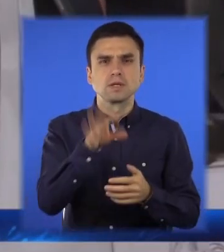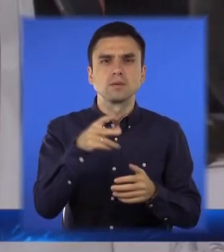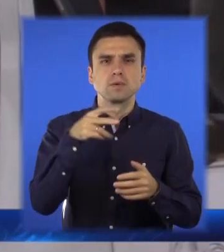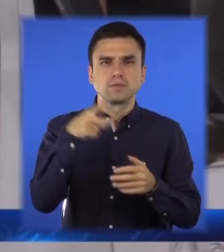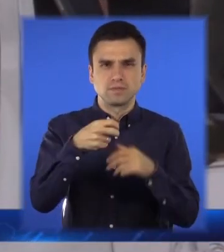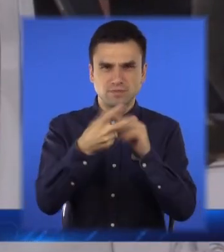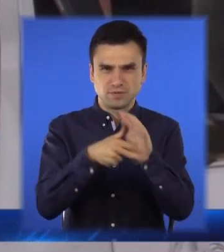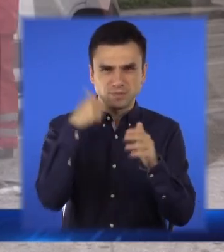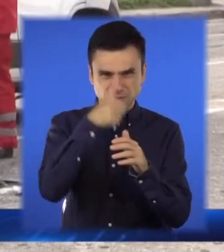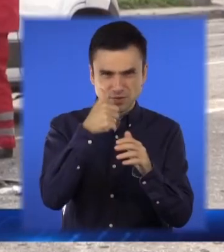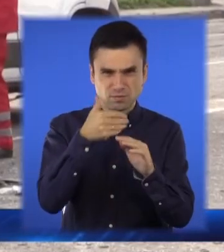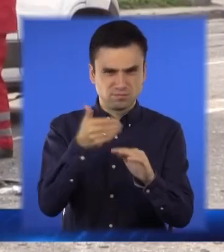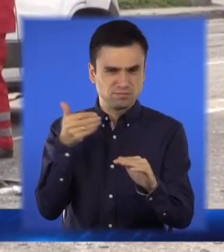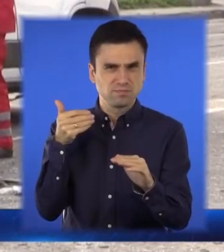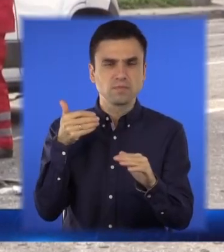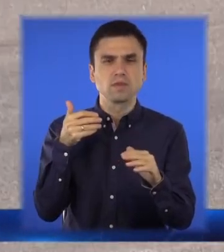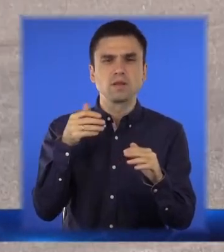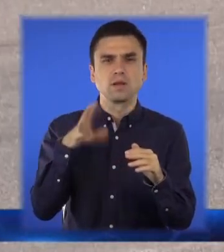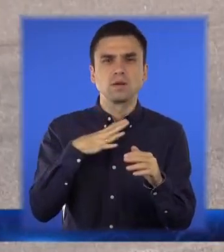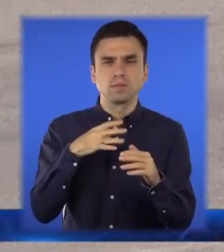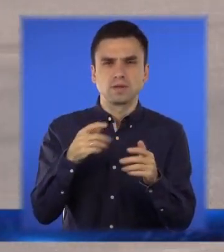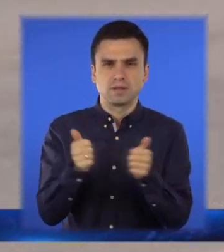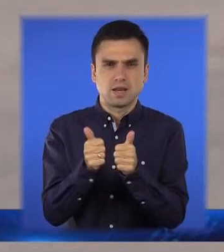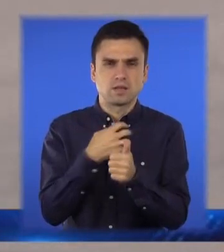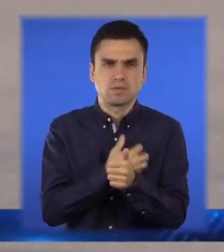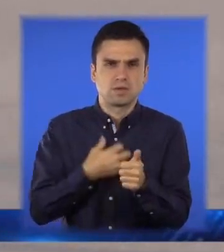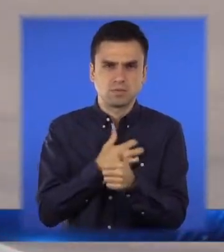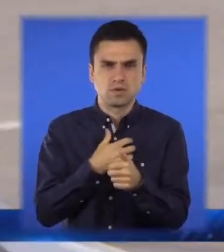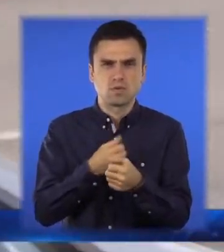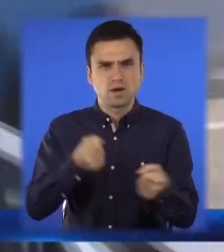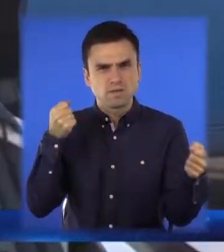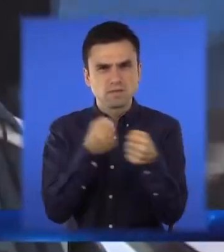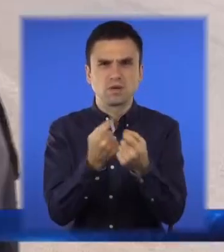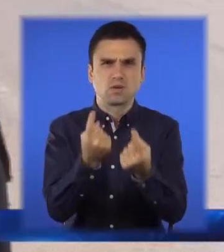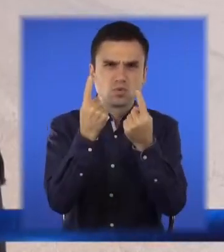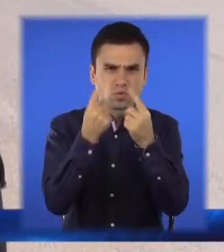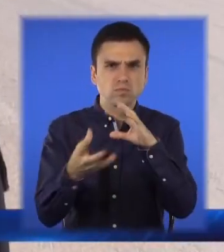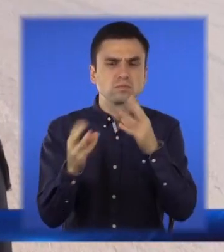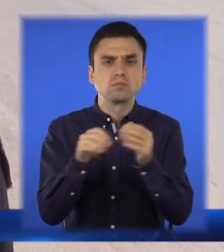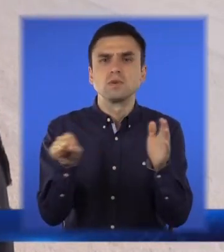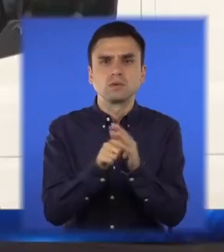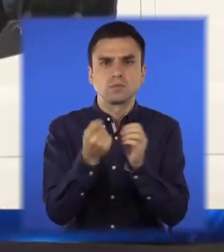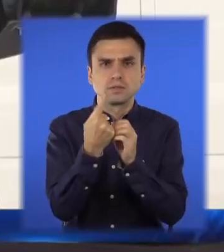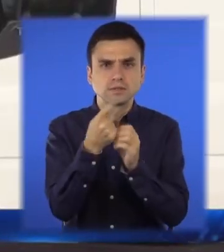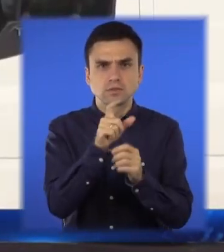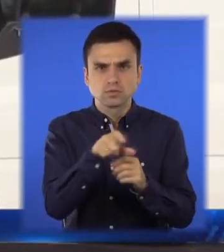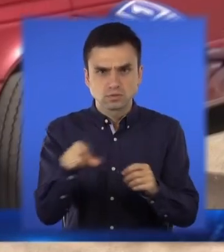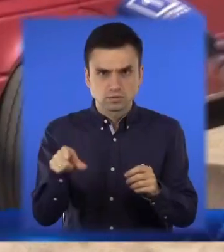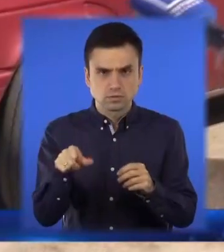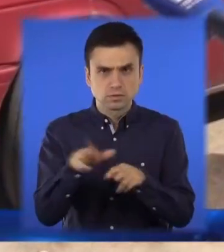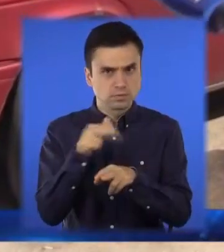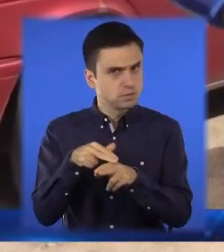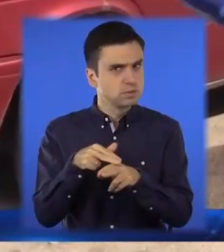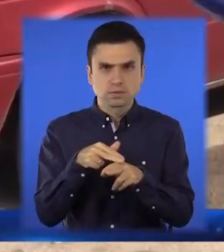участі маршрутки, в якій загинуло 11 людей. Тоді поліцейські оголосили масштабні рейди серед перевізників і лише за перші три дні акції виявили